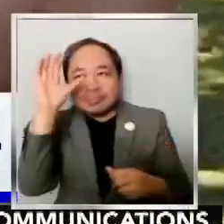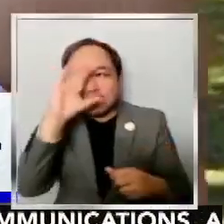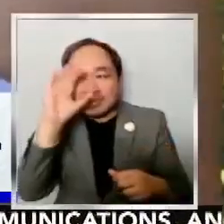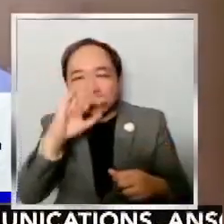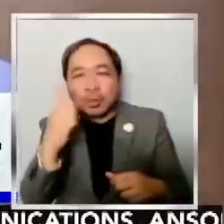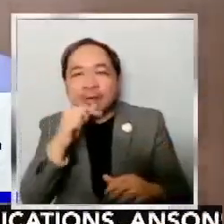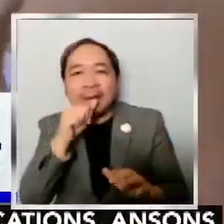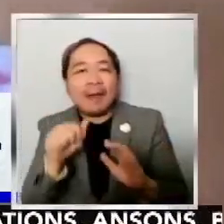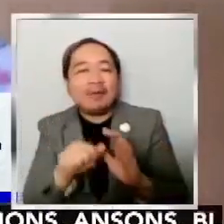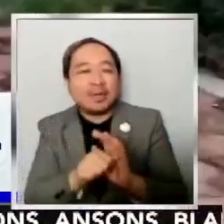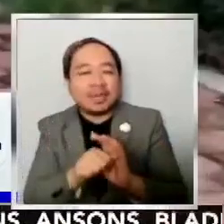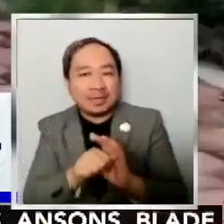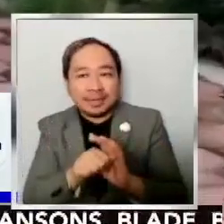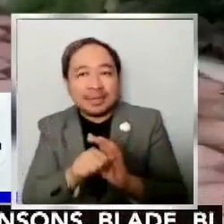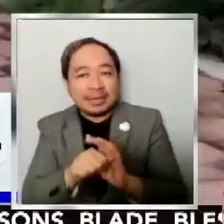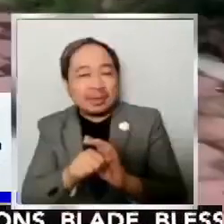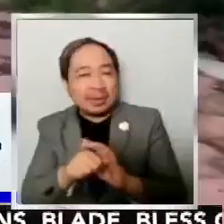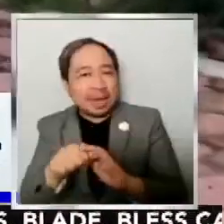Lipa, Batangas.